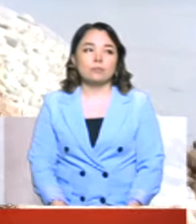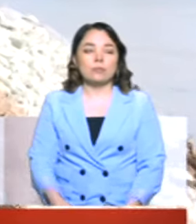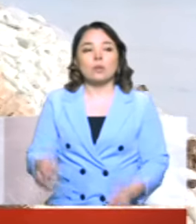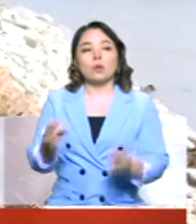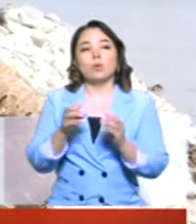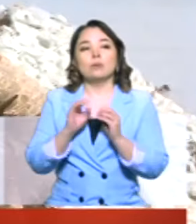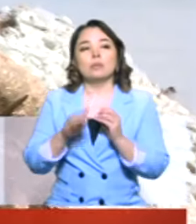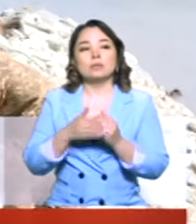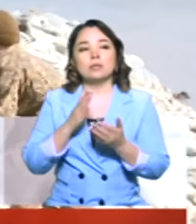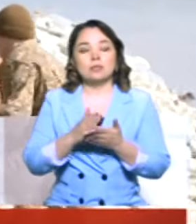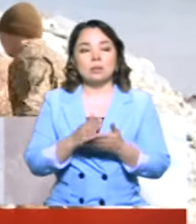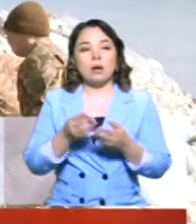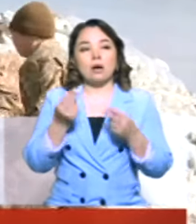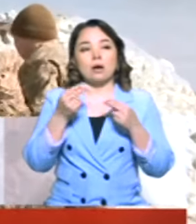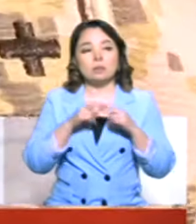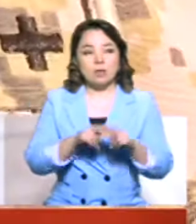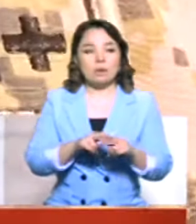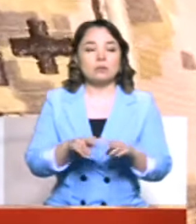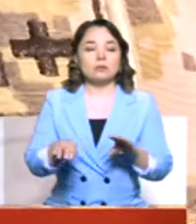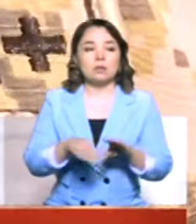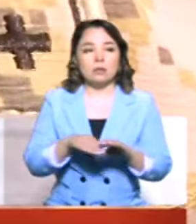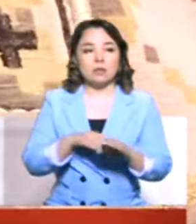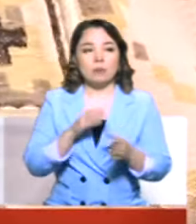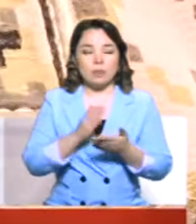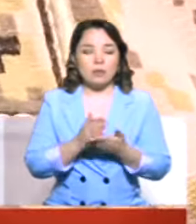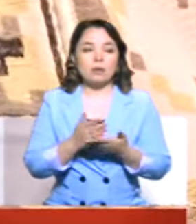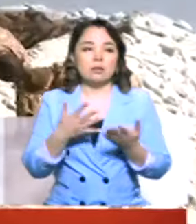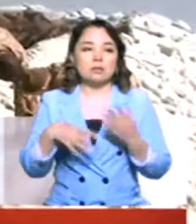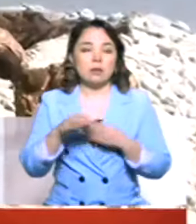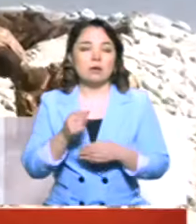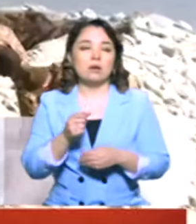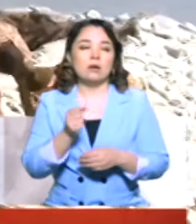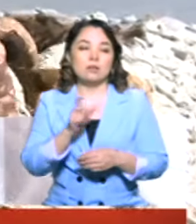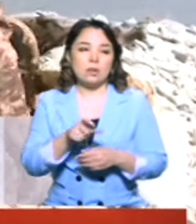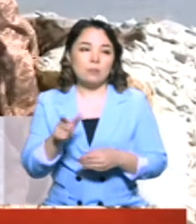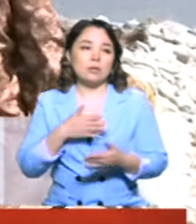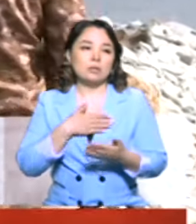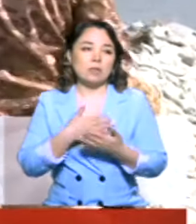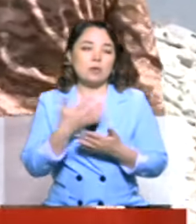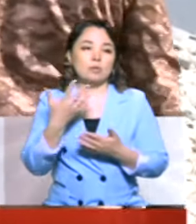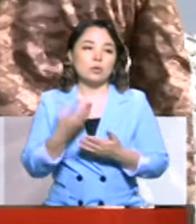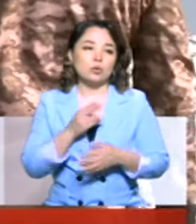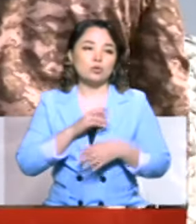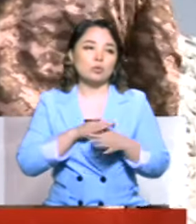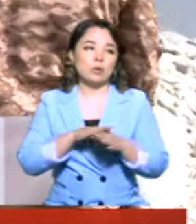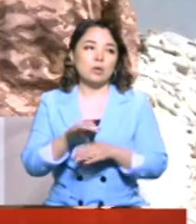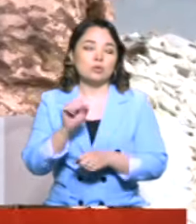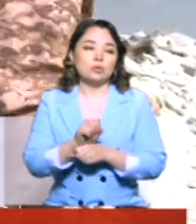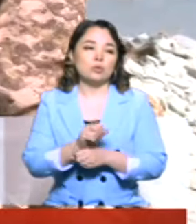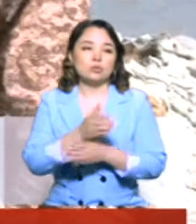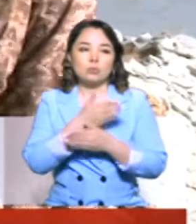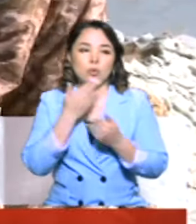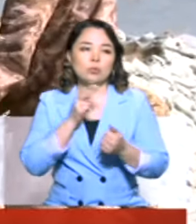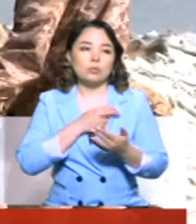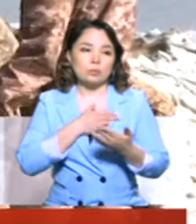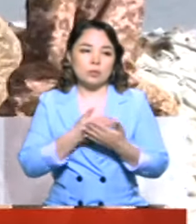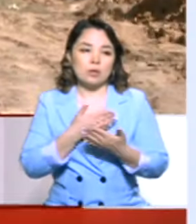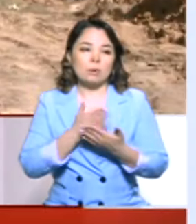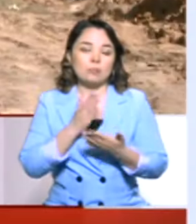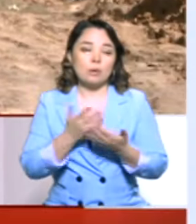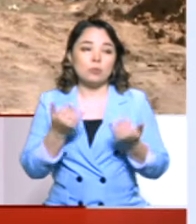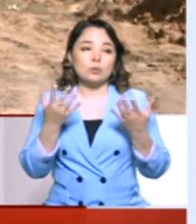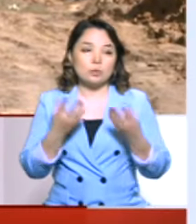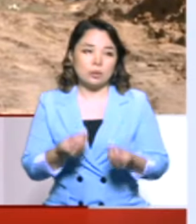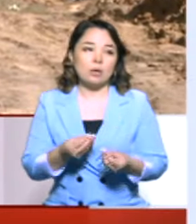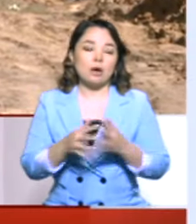10000-нан астам қабжы салып тастадық. Аянып атқан ешкім жоқ. 5 күн болды. 5 күн бойы жұмысты тоқтатпай істетіп отырмыз.